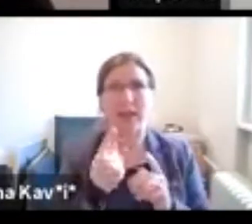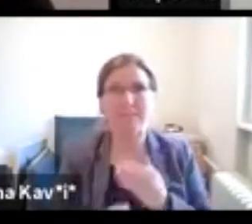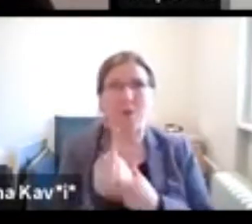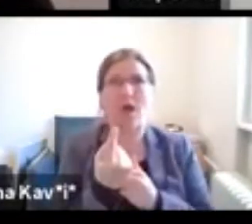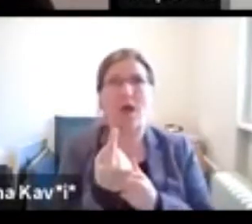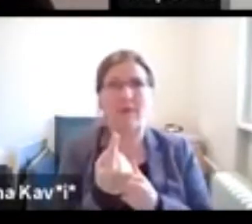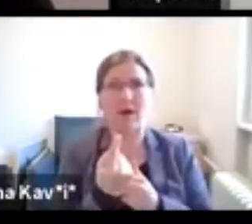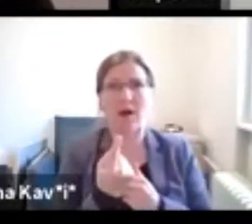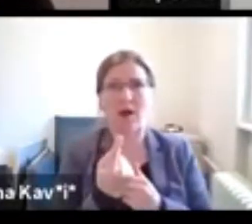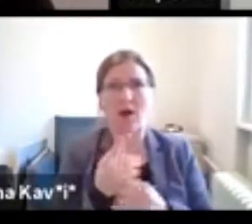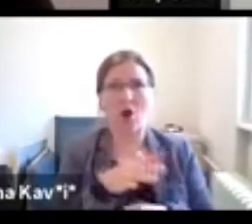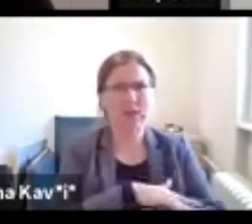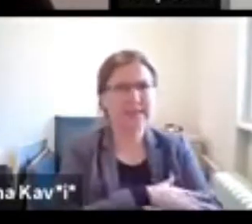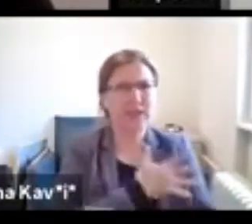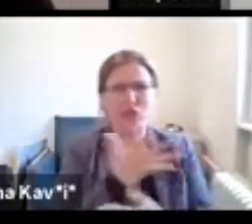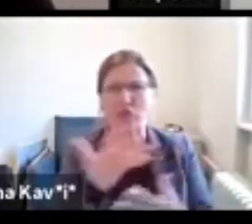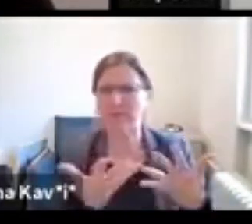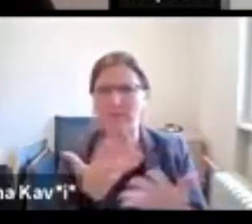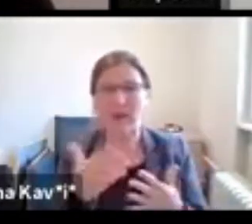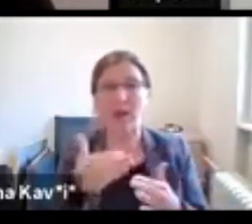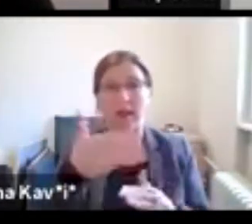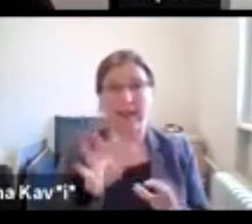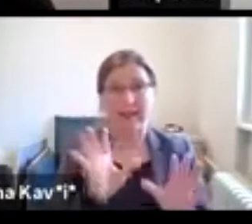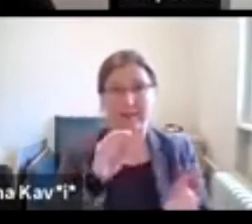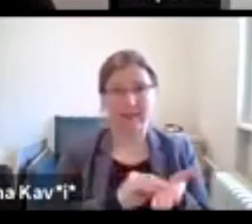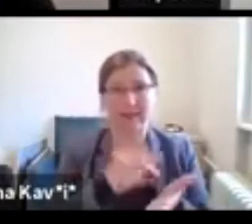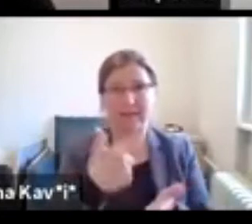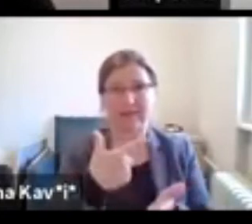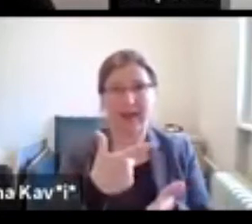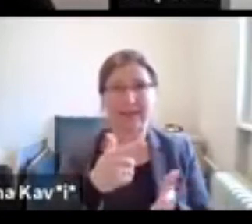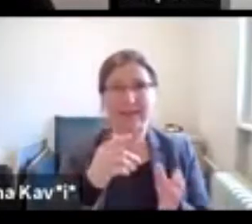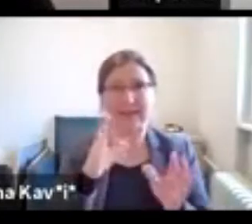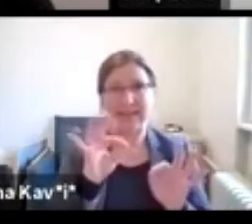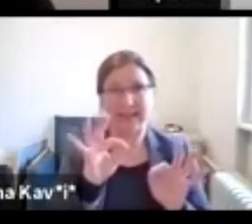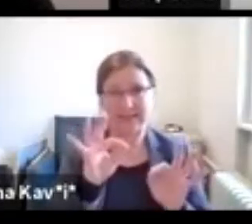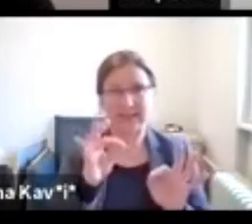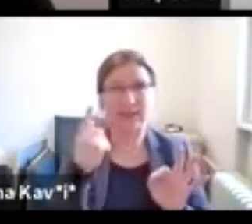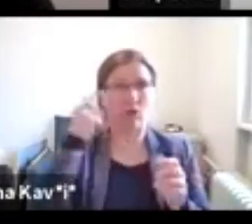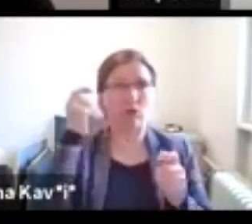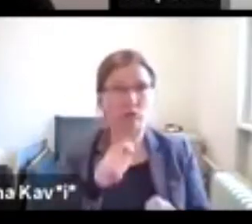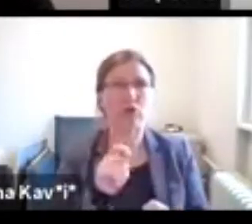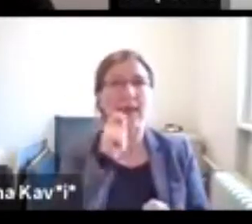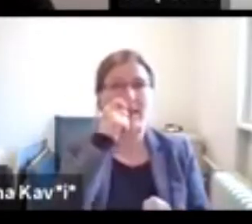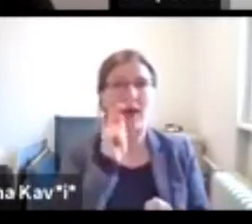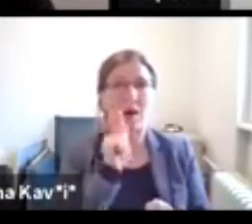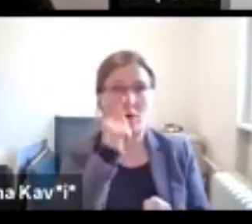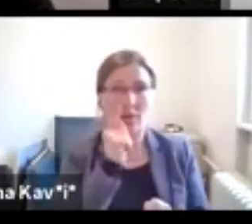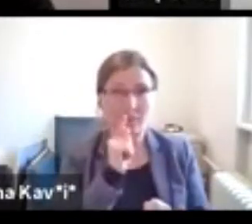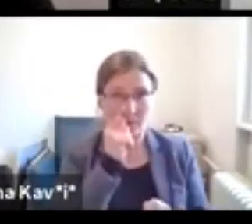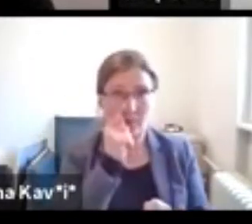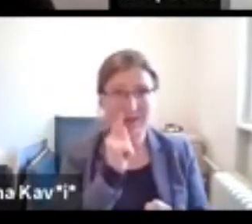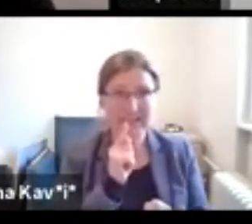20.10. sam se išao samo inicijativno testirati i 21.10. saznao da sam